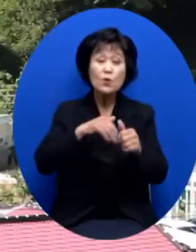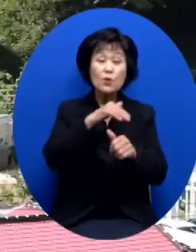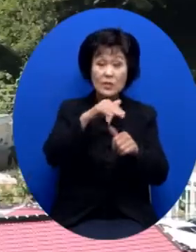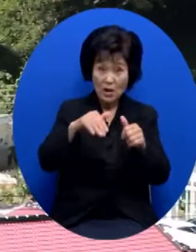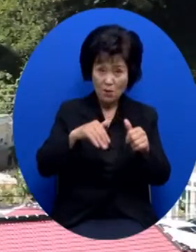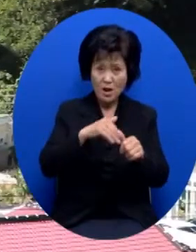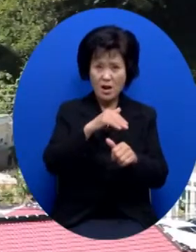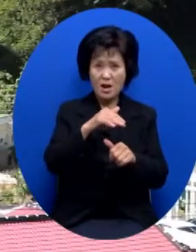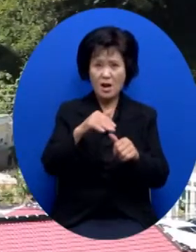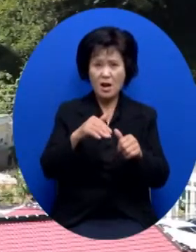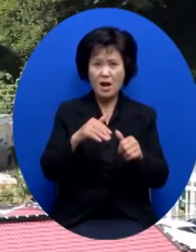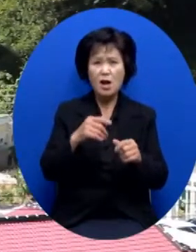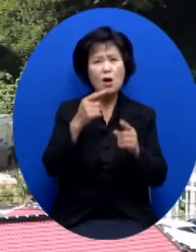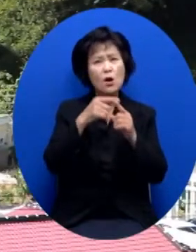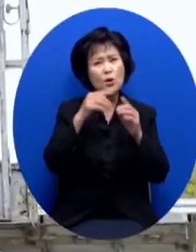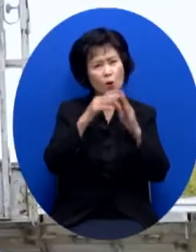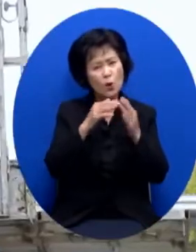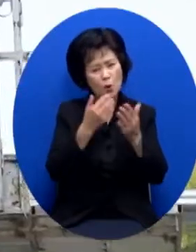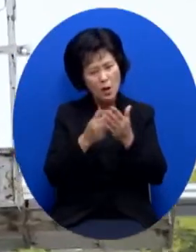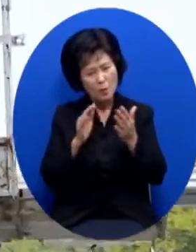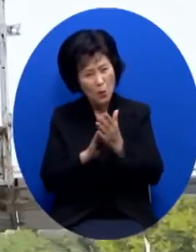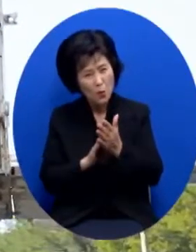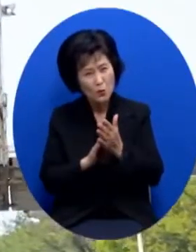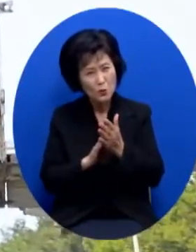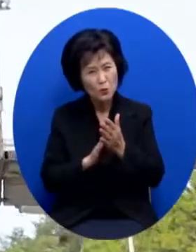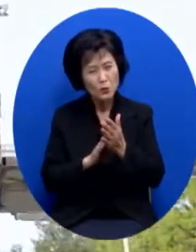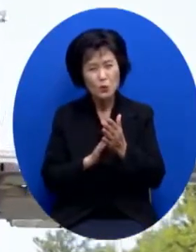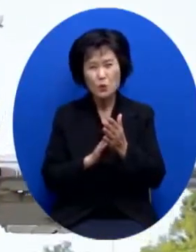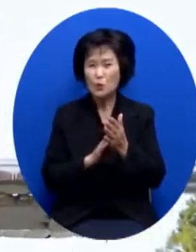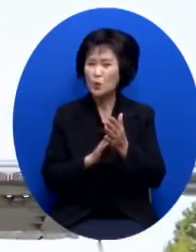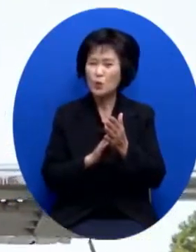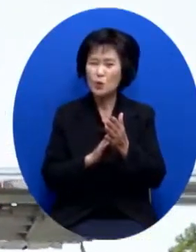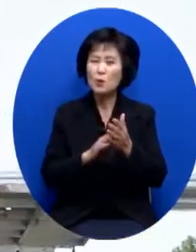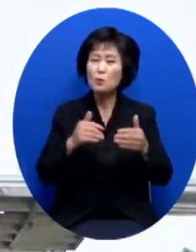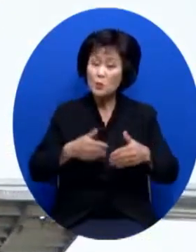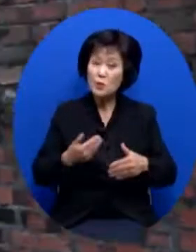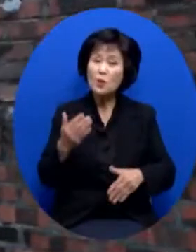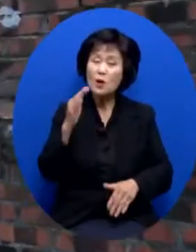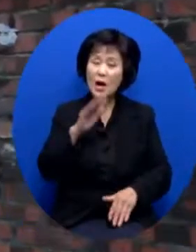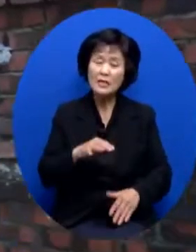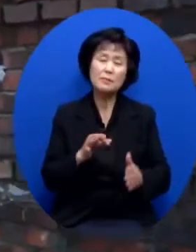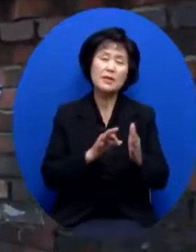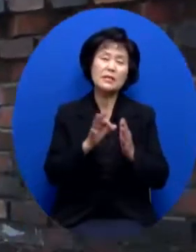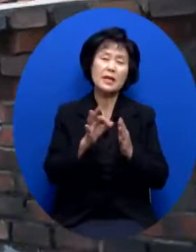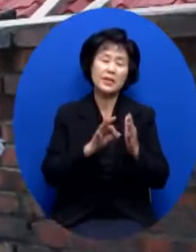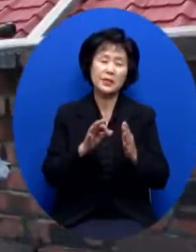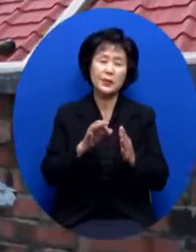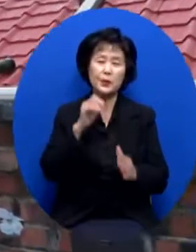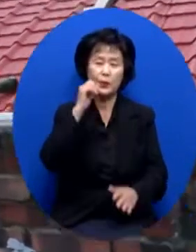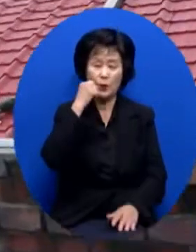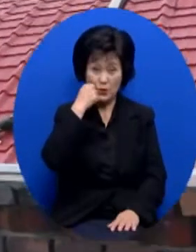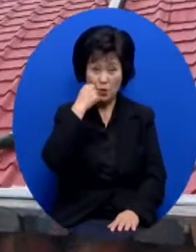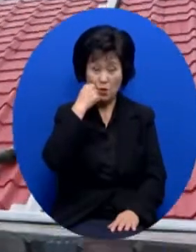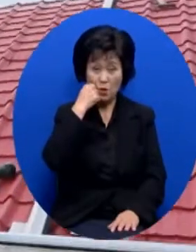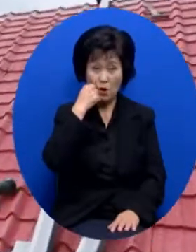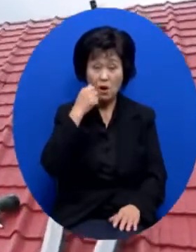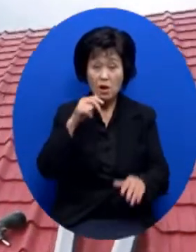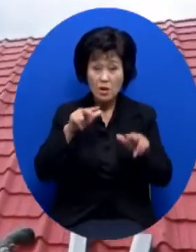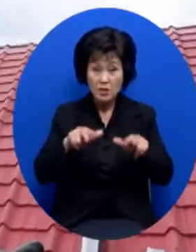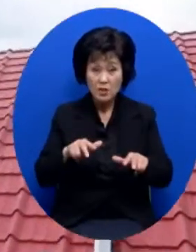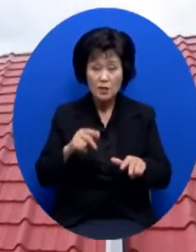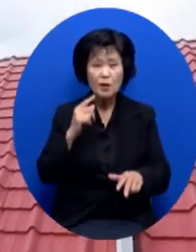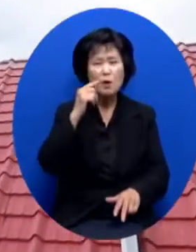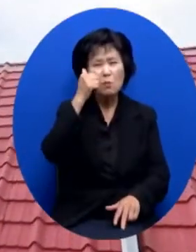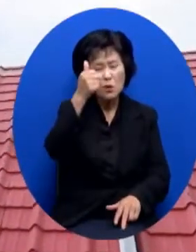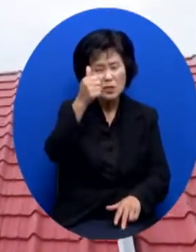있어서 교회를 보수하고 수리해야 되는데 동고교회 재정 상황은 지금 목사님 사례비도 제대로